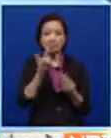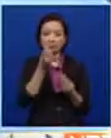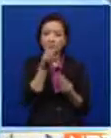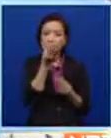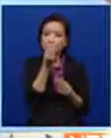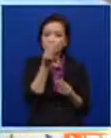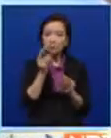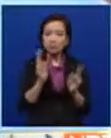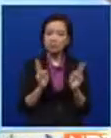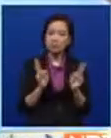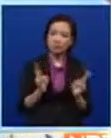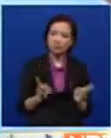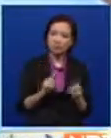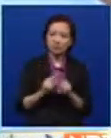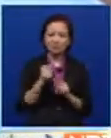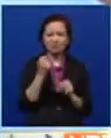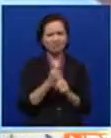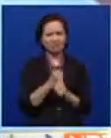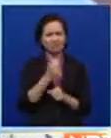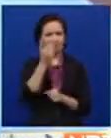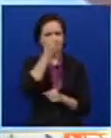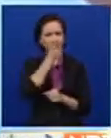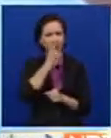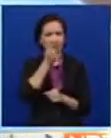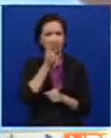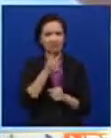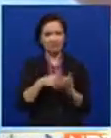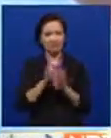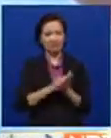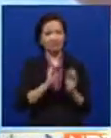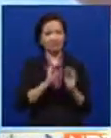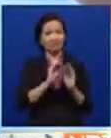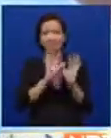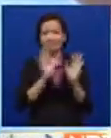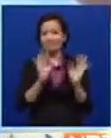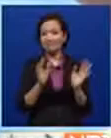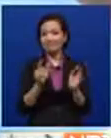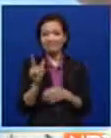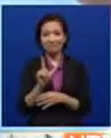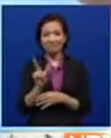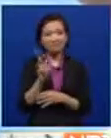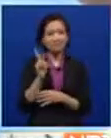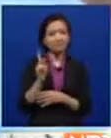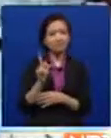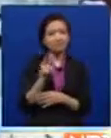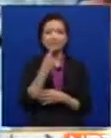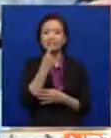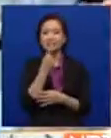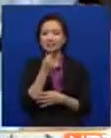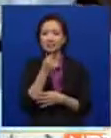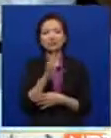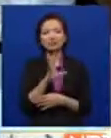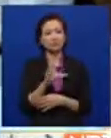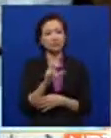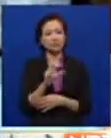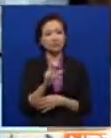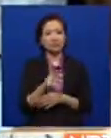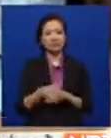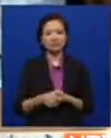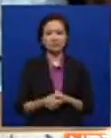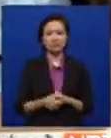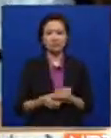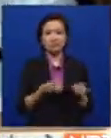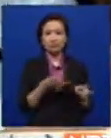ไม้ตัวการ์ตูนมากมายได้อย่างสวยงามมีสีสันที่สดใสทั้งสีเหลืองสีเขียวสีแดงและสีชมพู